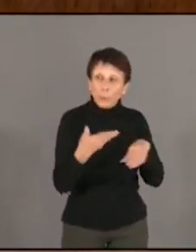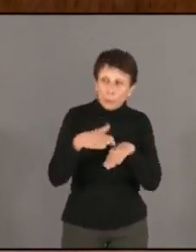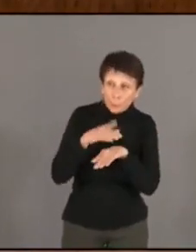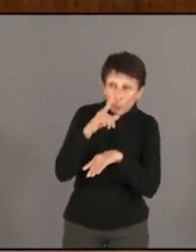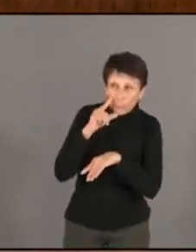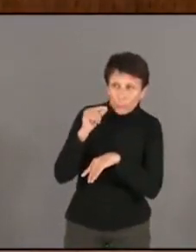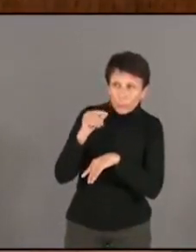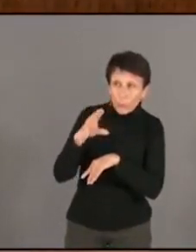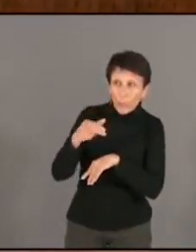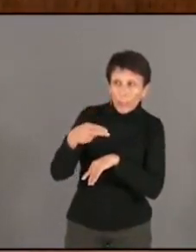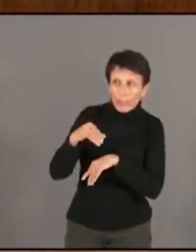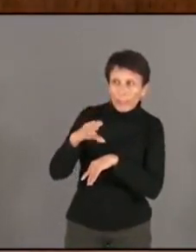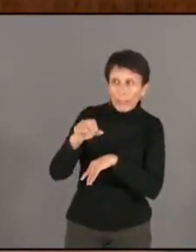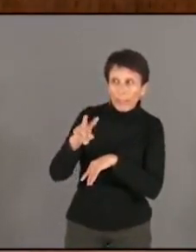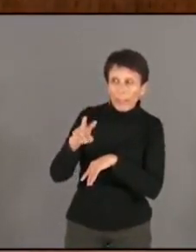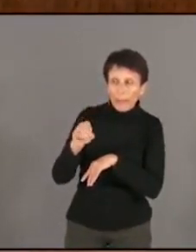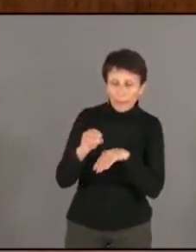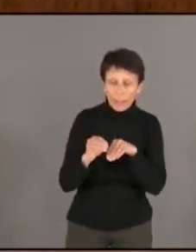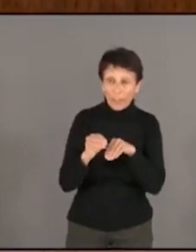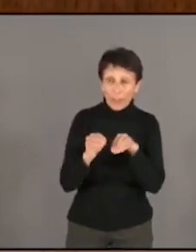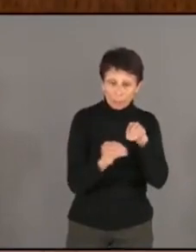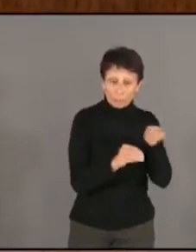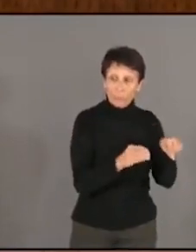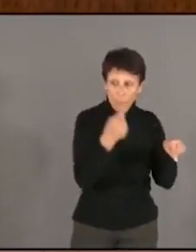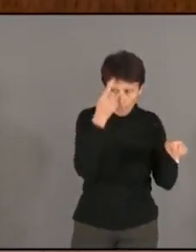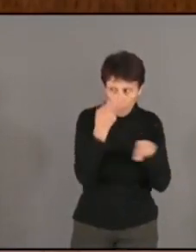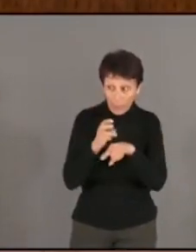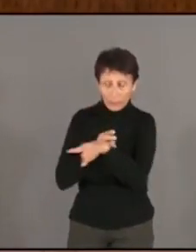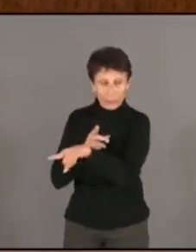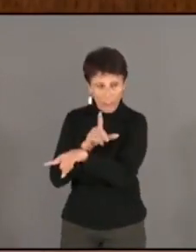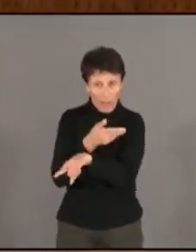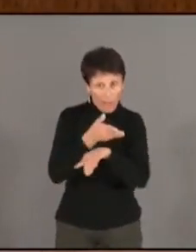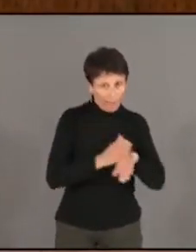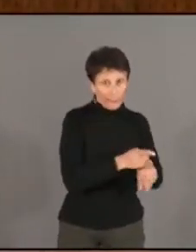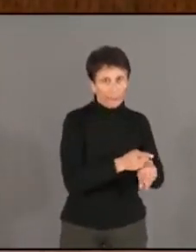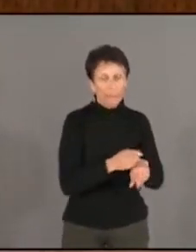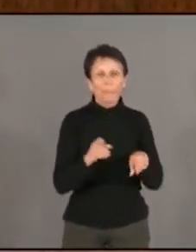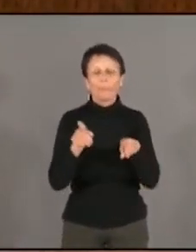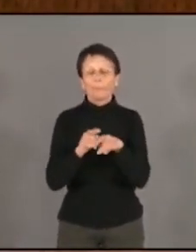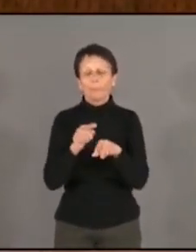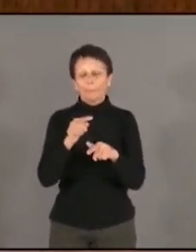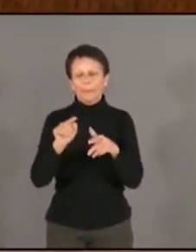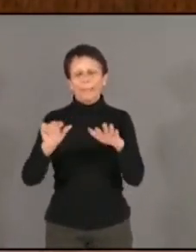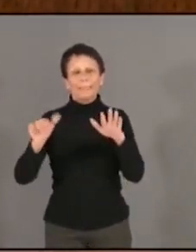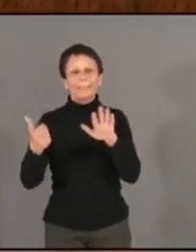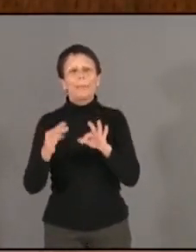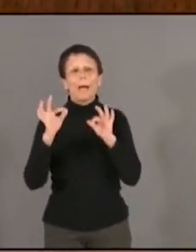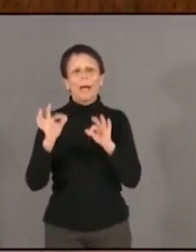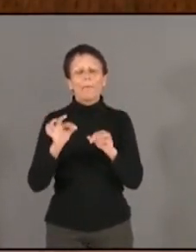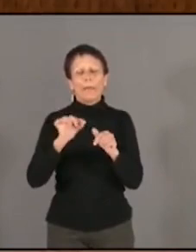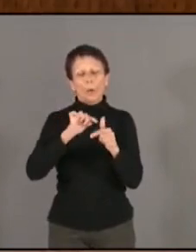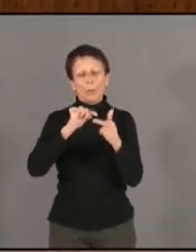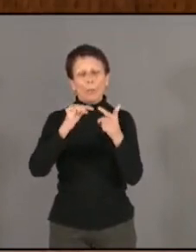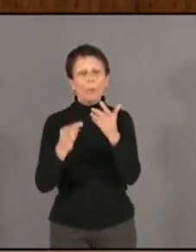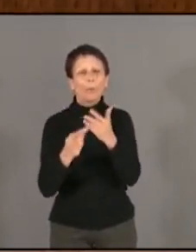le risque? Sixième et dernier point, le PPI, le plan pluriannuel d'investissement. La ville de